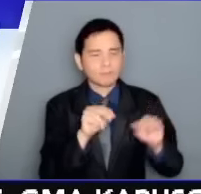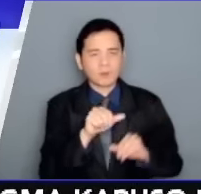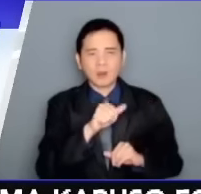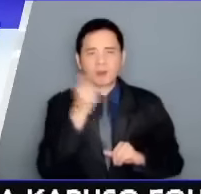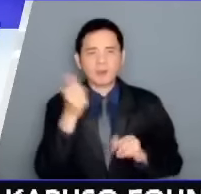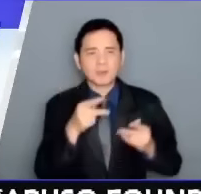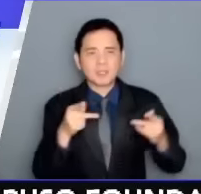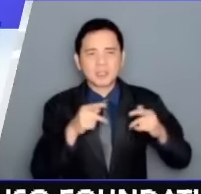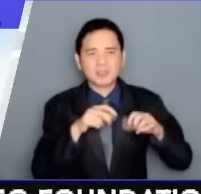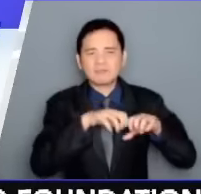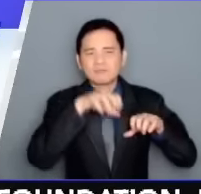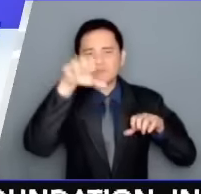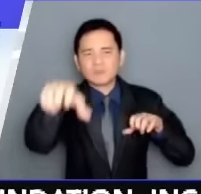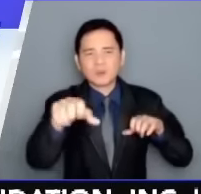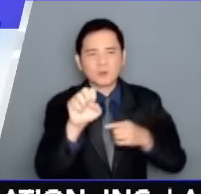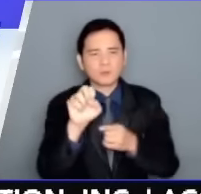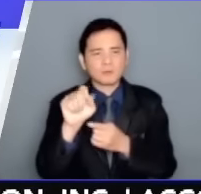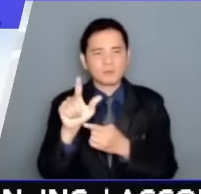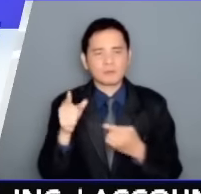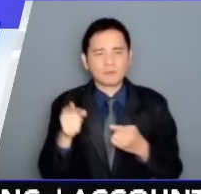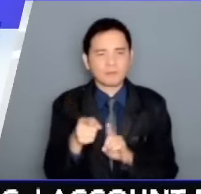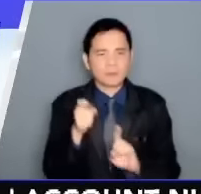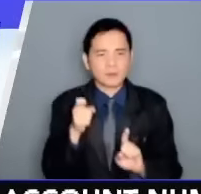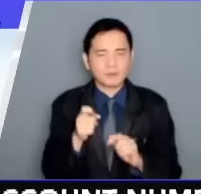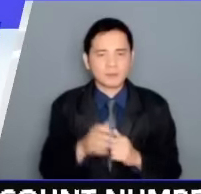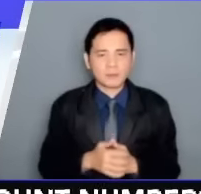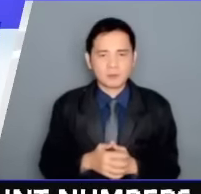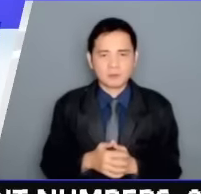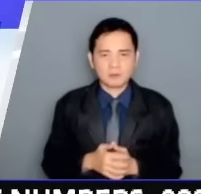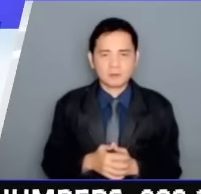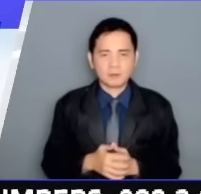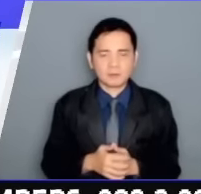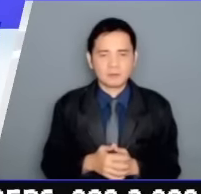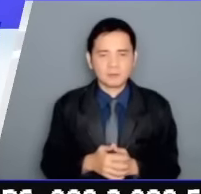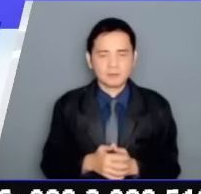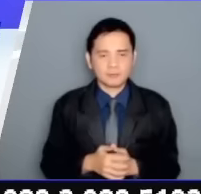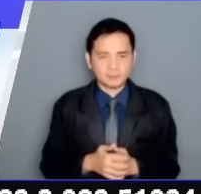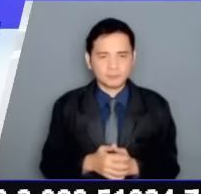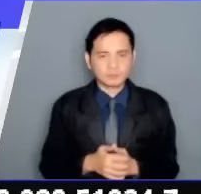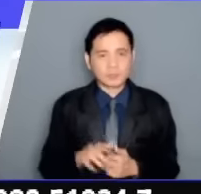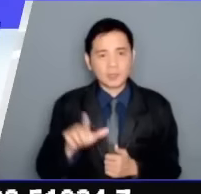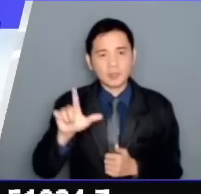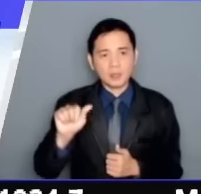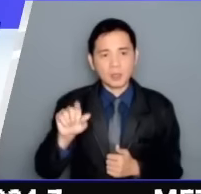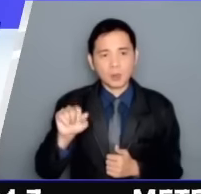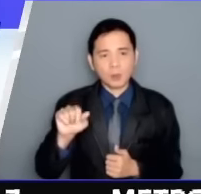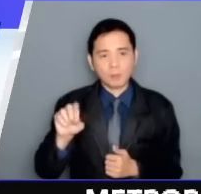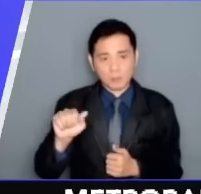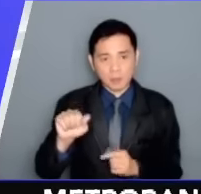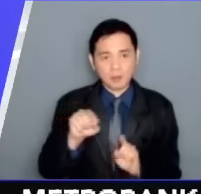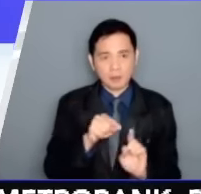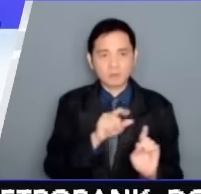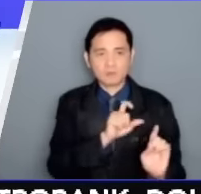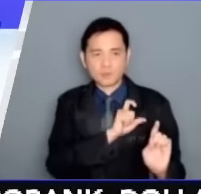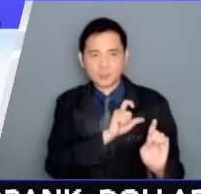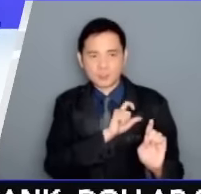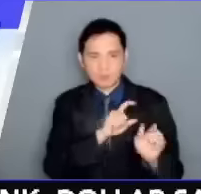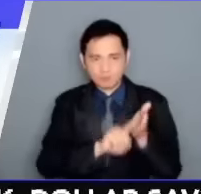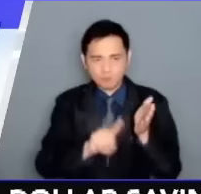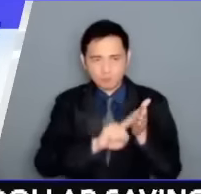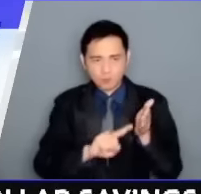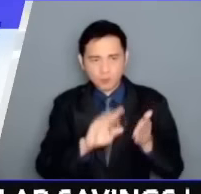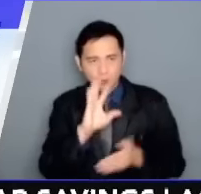niya sa ilog lang sir Inaalam pa ng Laloma police station ang pagkakakilanlan ng dalawa bakas naman ang tindi ng